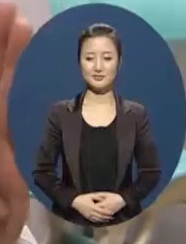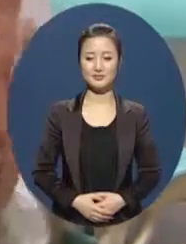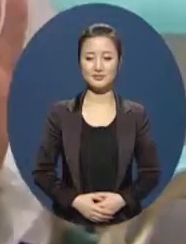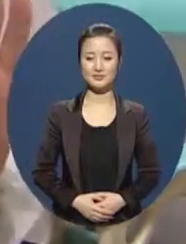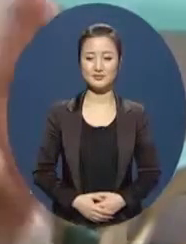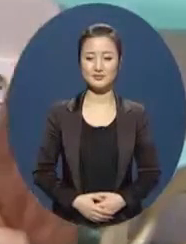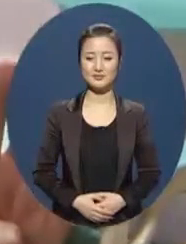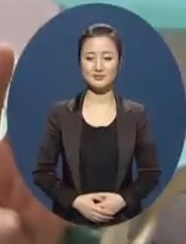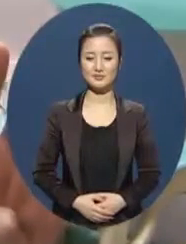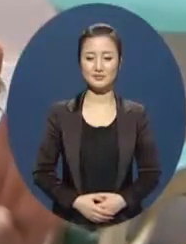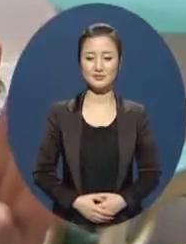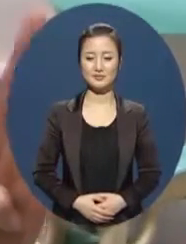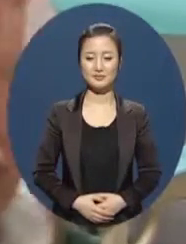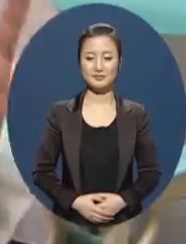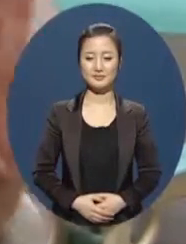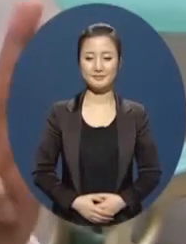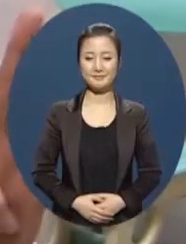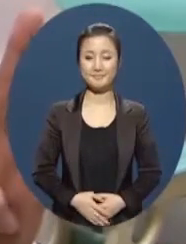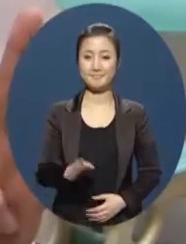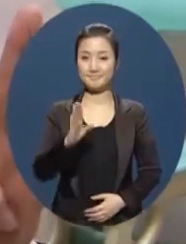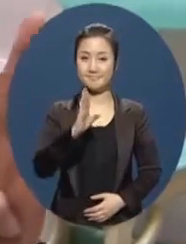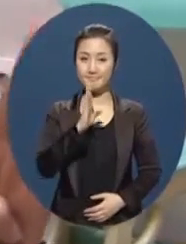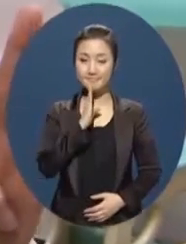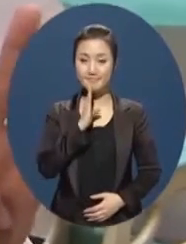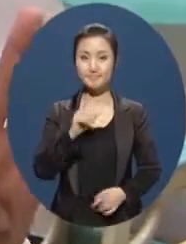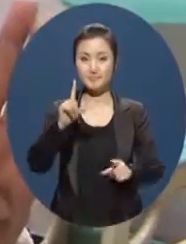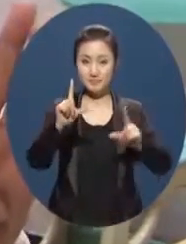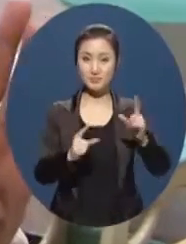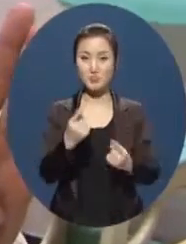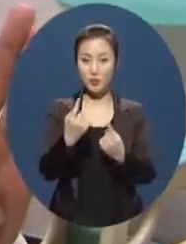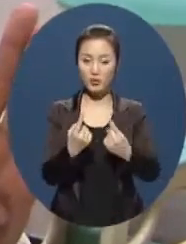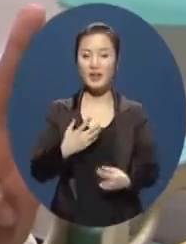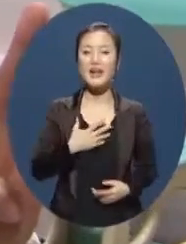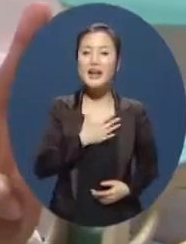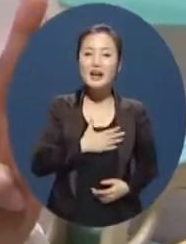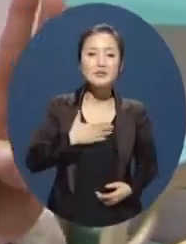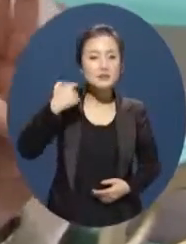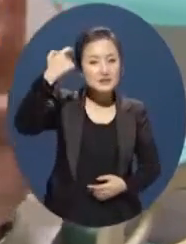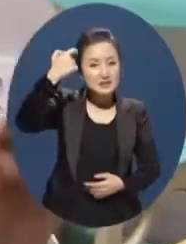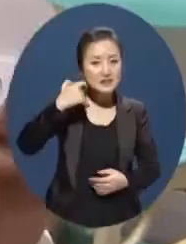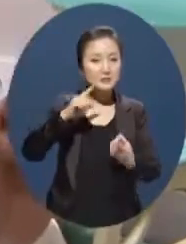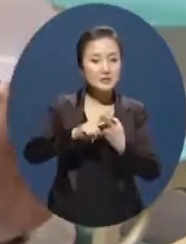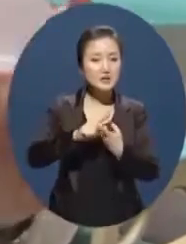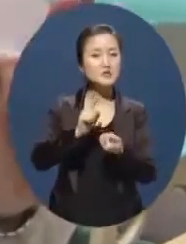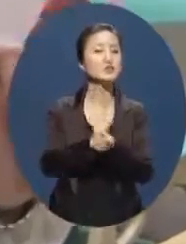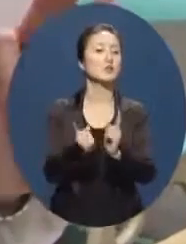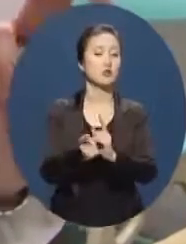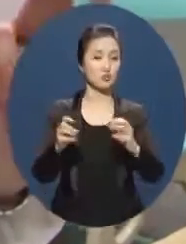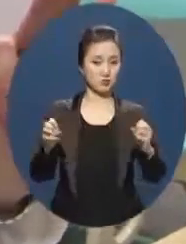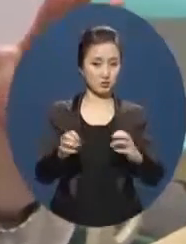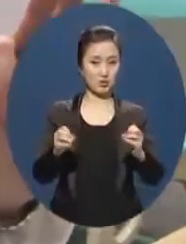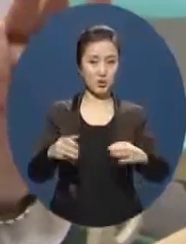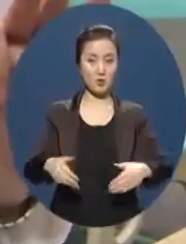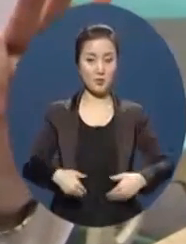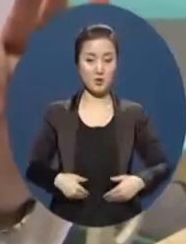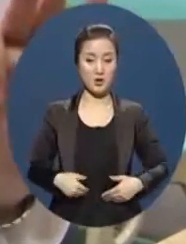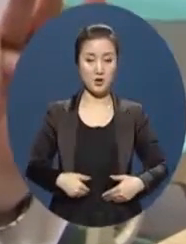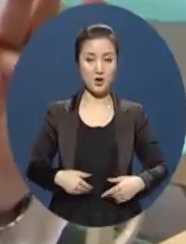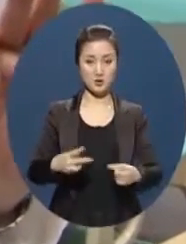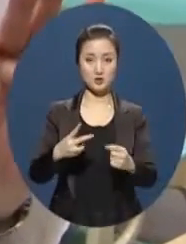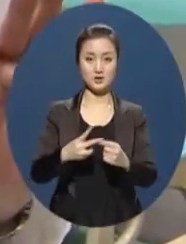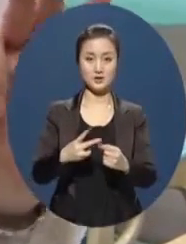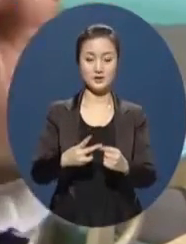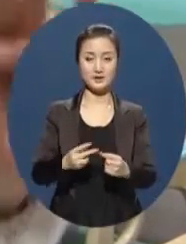첫 번째로는 사실보다는 감정에 대한 것을 말해주기. 두 번째로는